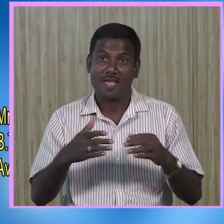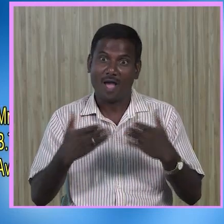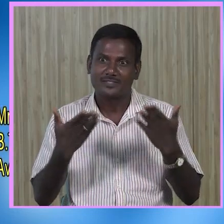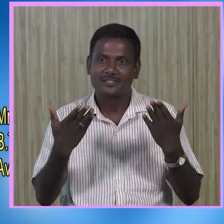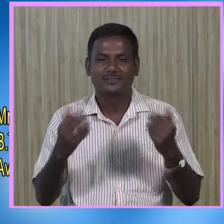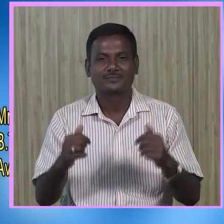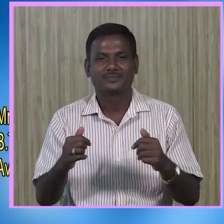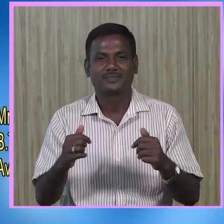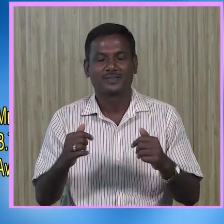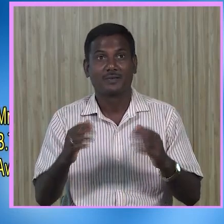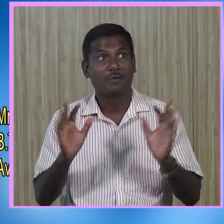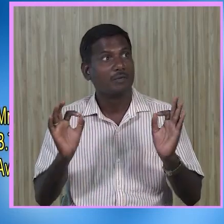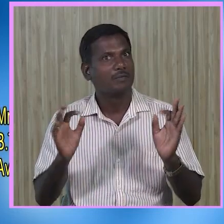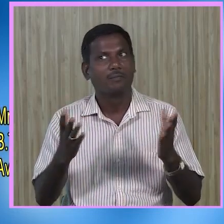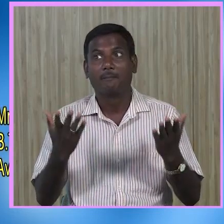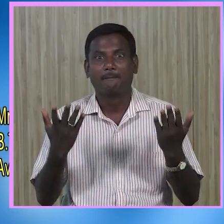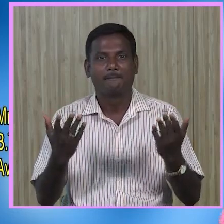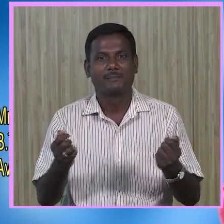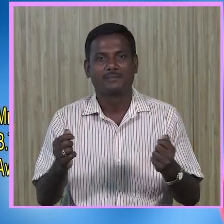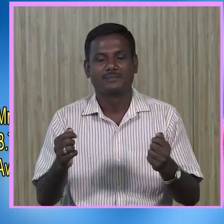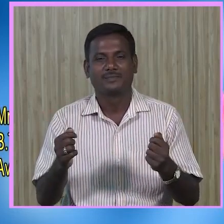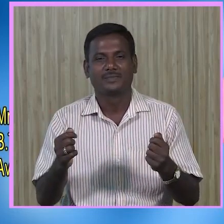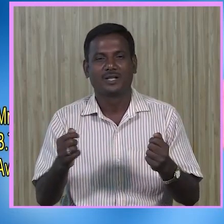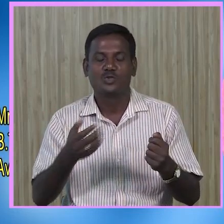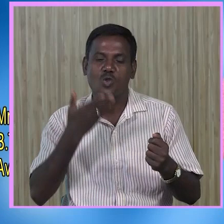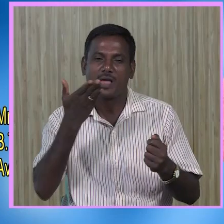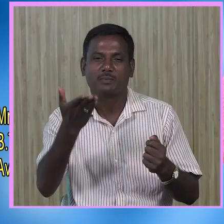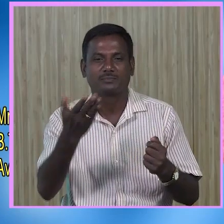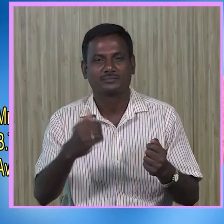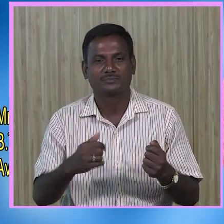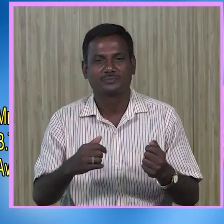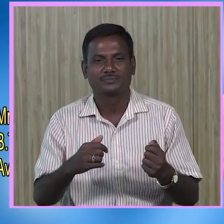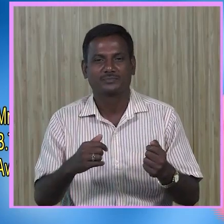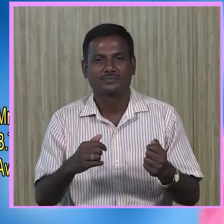வியக்கத்தக்க வியப்பூட்டக்கூடிய வகையில் ஈஸியாக